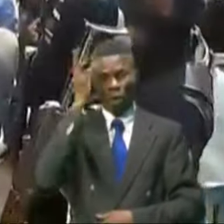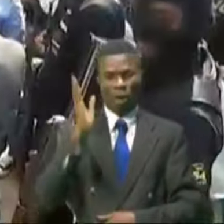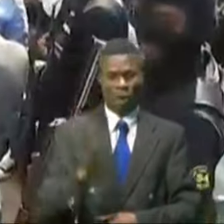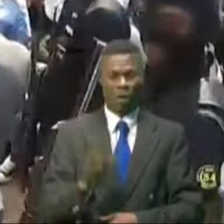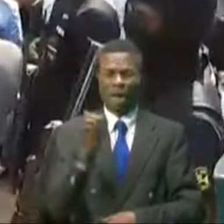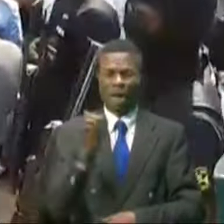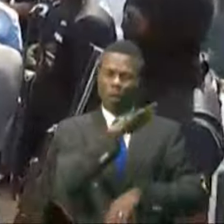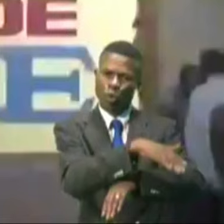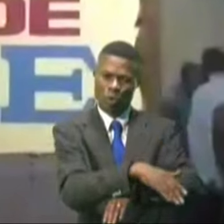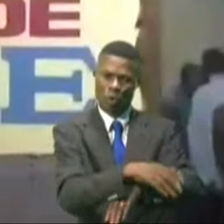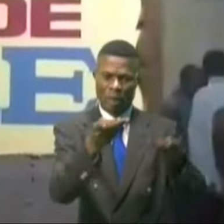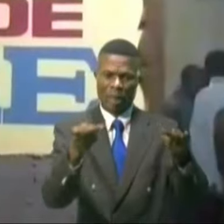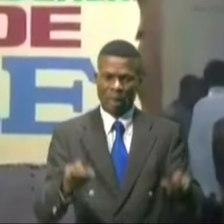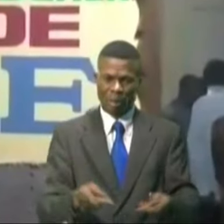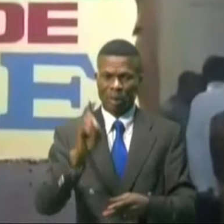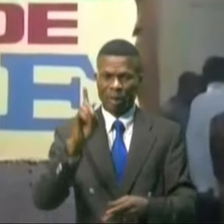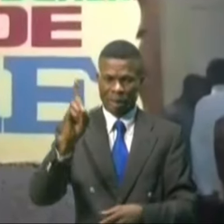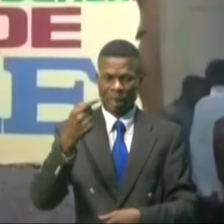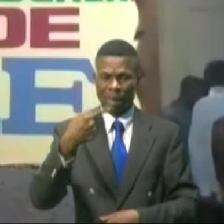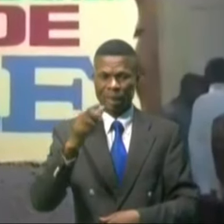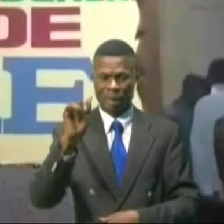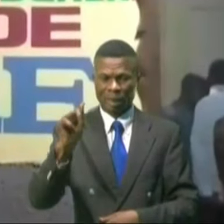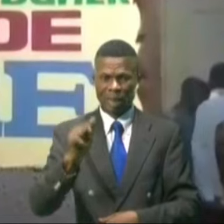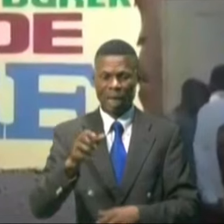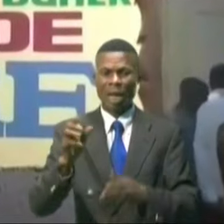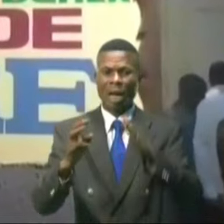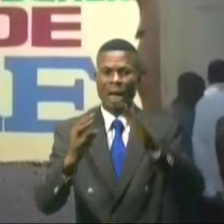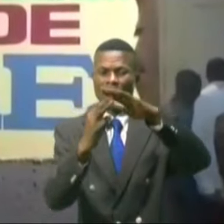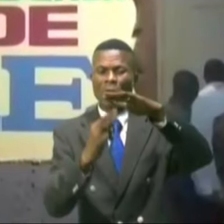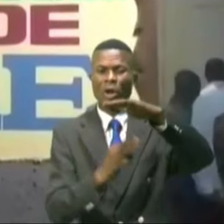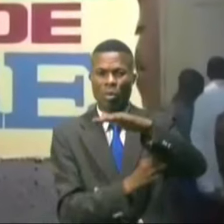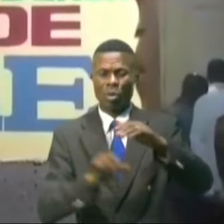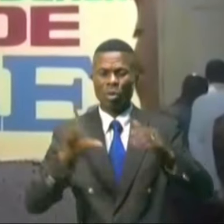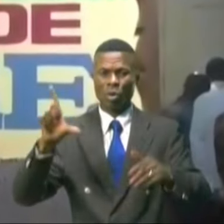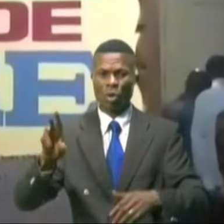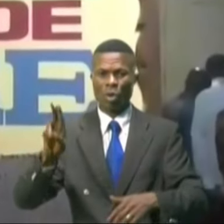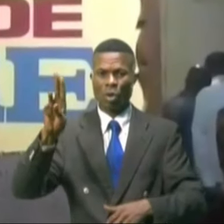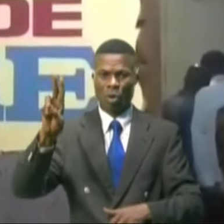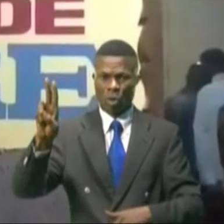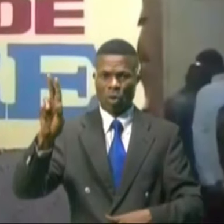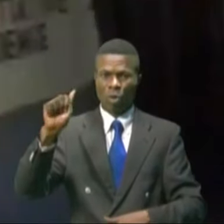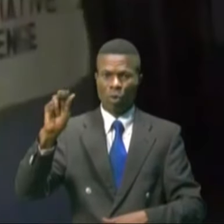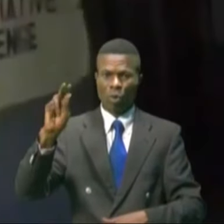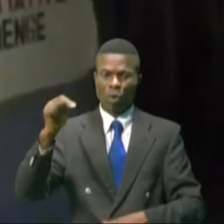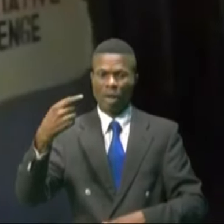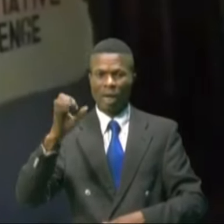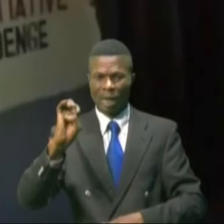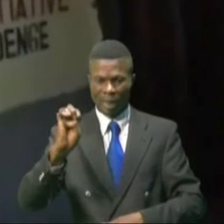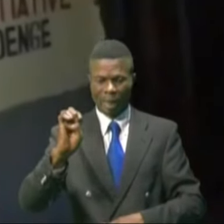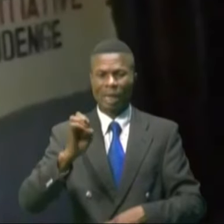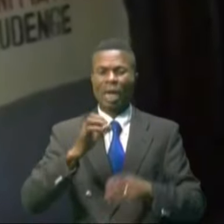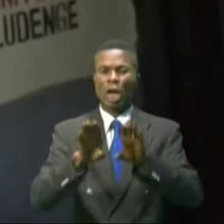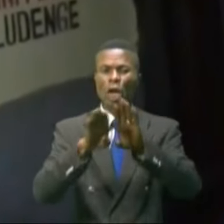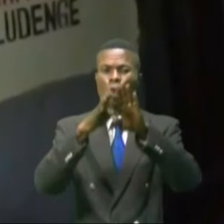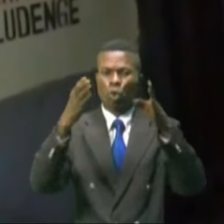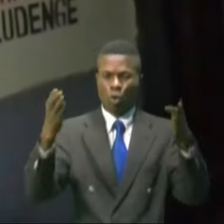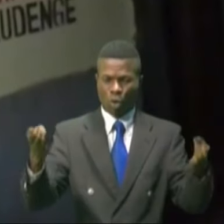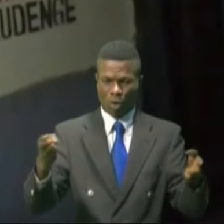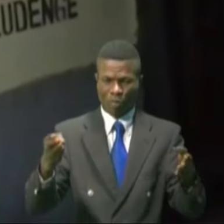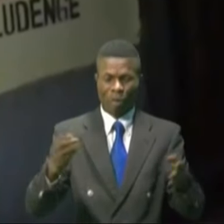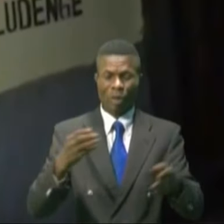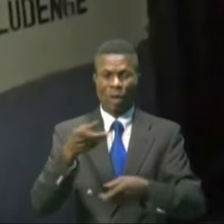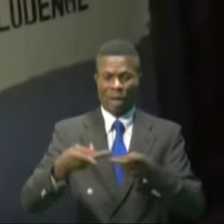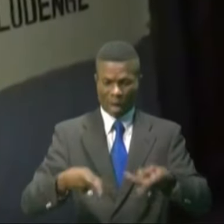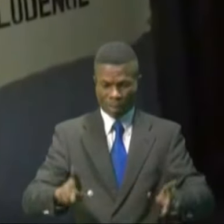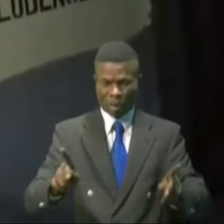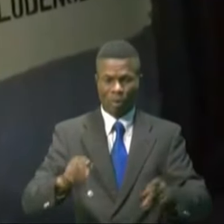soirée au poste de la DGREC du pont Luangé, où il a inauguré le bâtiment de ses postes nouvellement construits par la DGREC sous la vision de son